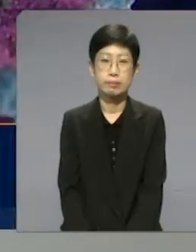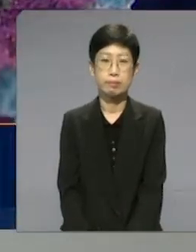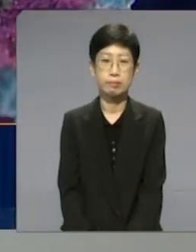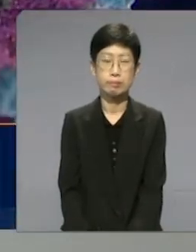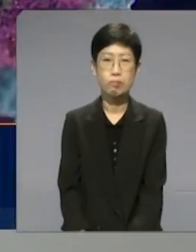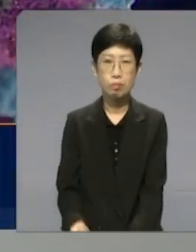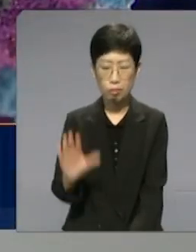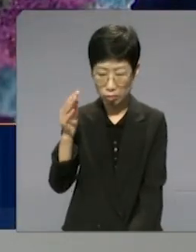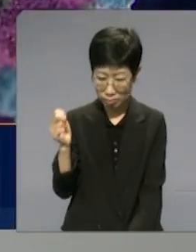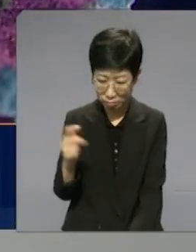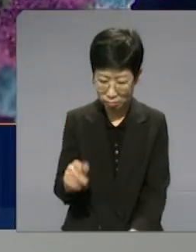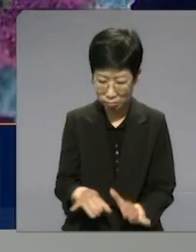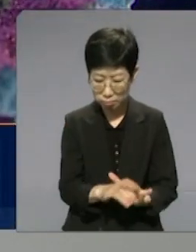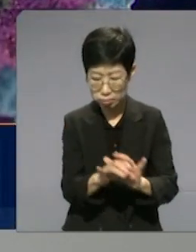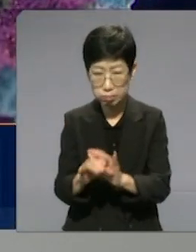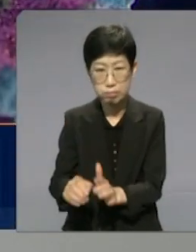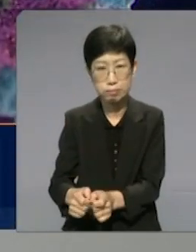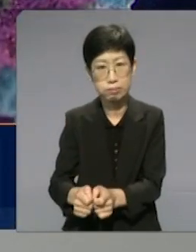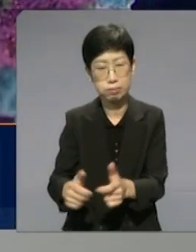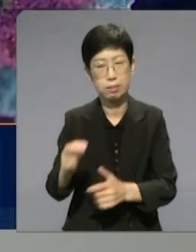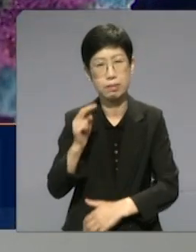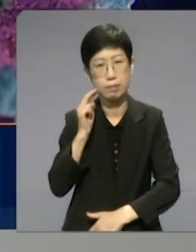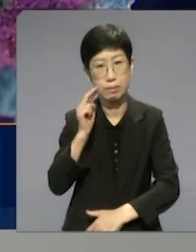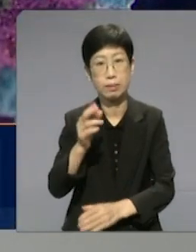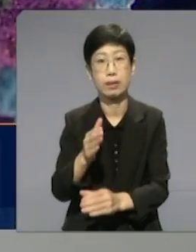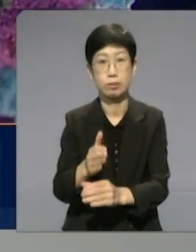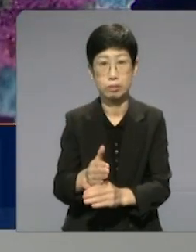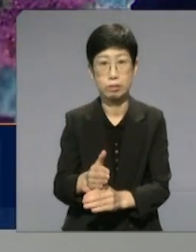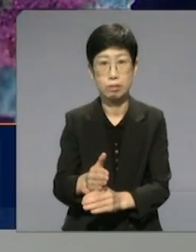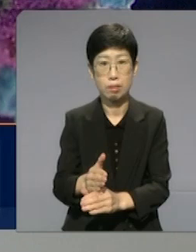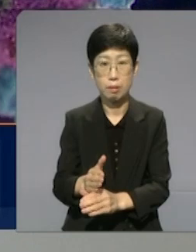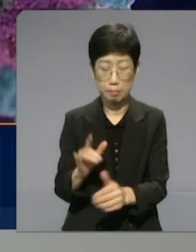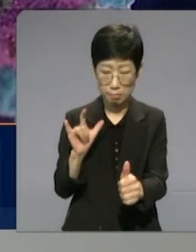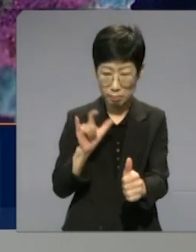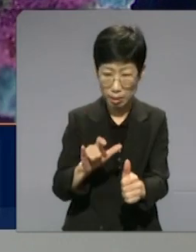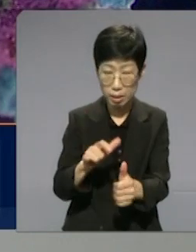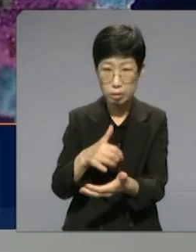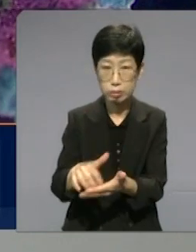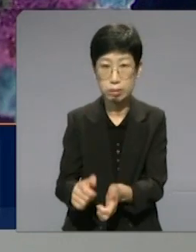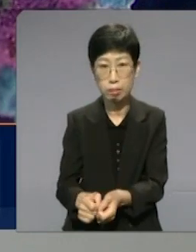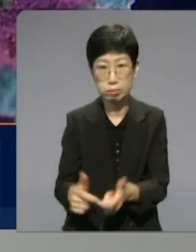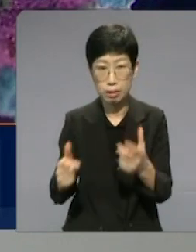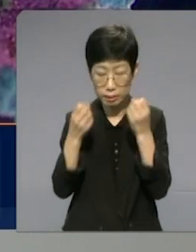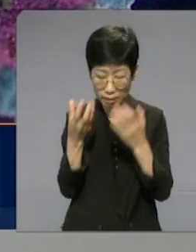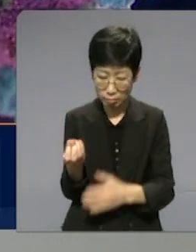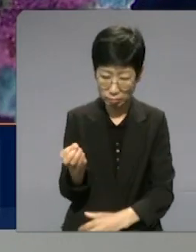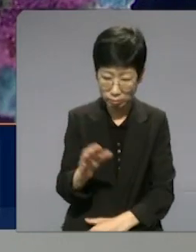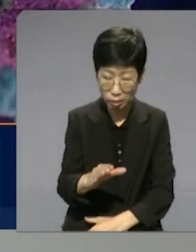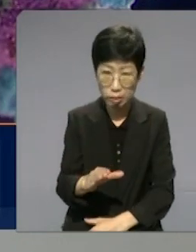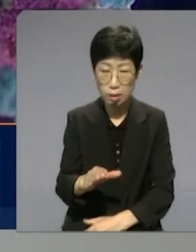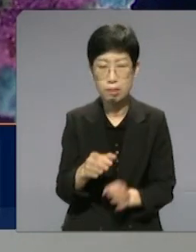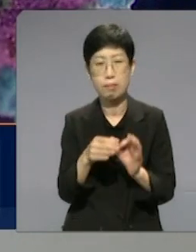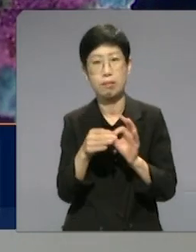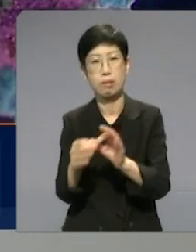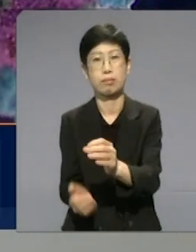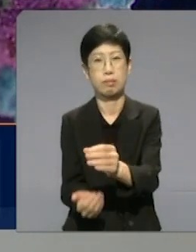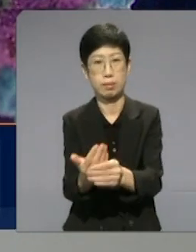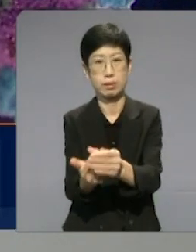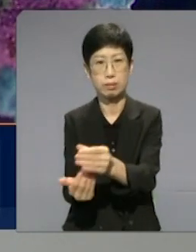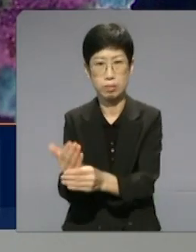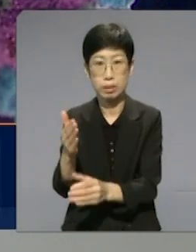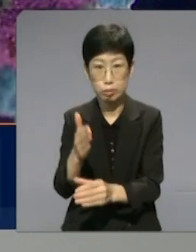최근 다시 코로나19 확산세가 심상치 않습니다. 확진자도 늘고 새 변이도 끊임없이 나오고 있는데 이에 대한